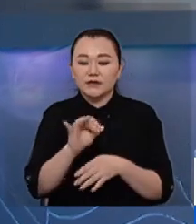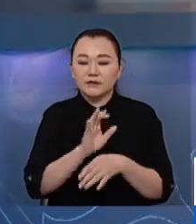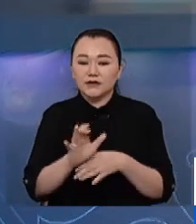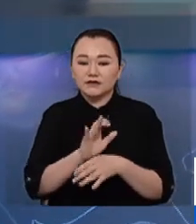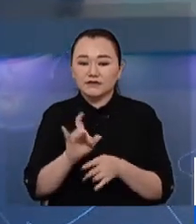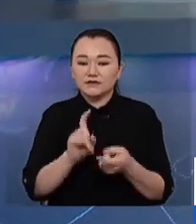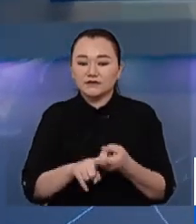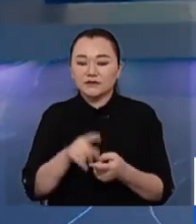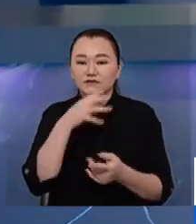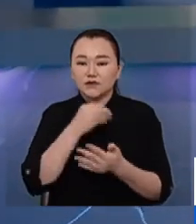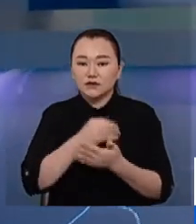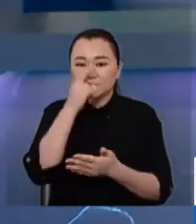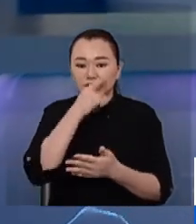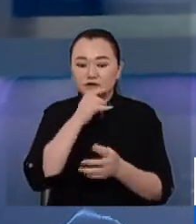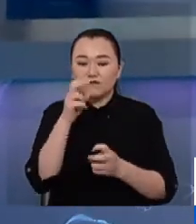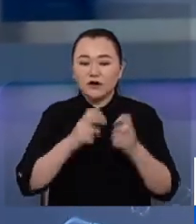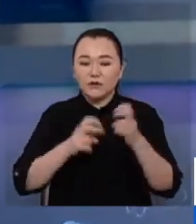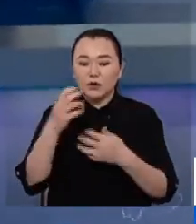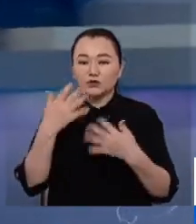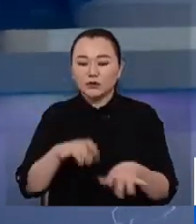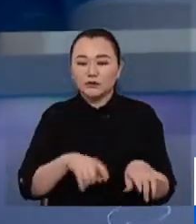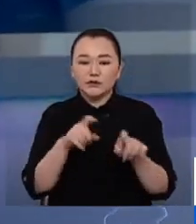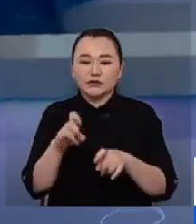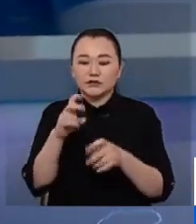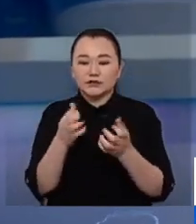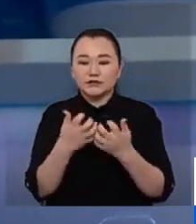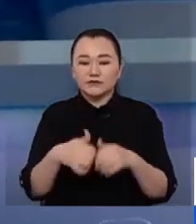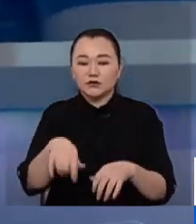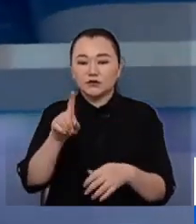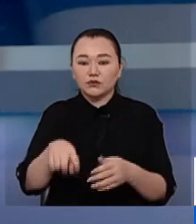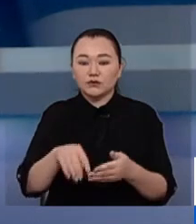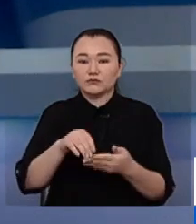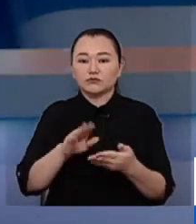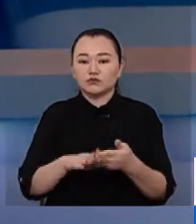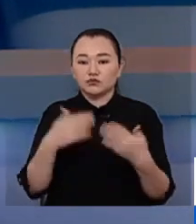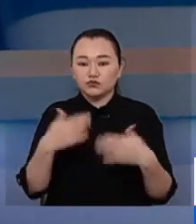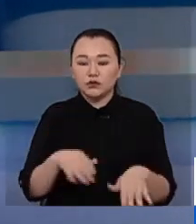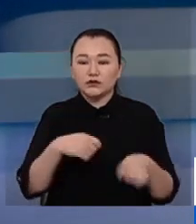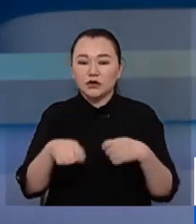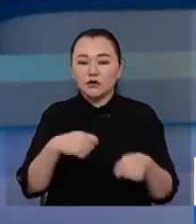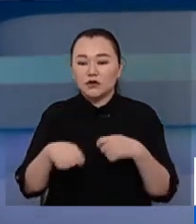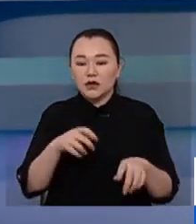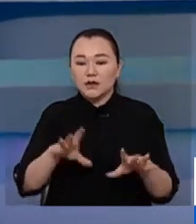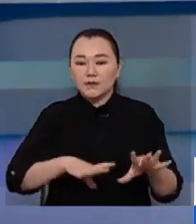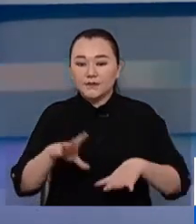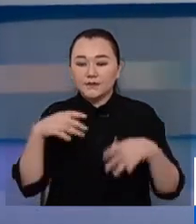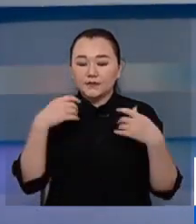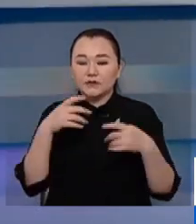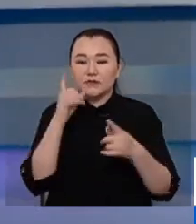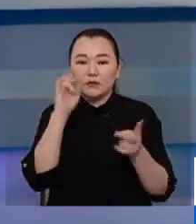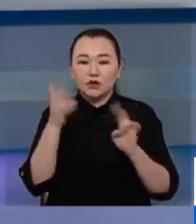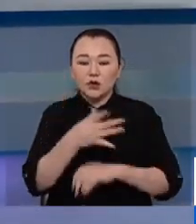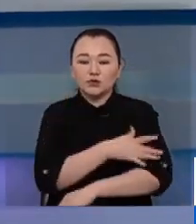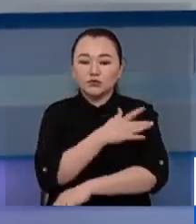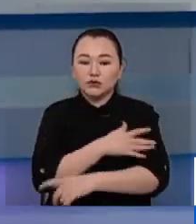производителе. Отечественные обувные фабрики уже перешли на цифровую маркировку товара. Ну а у торговцев рынка стали популярны